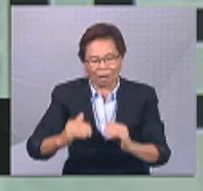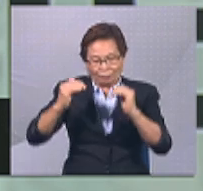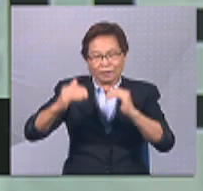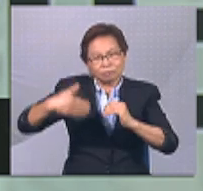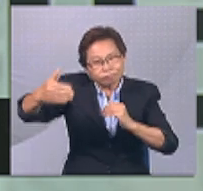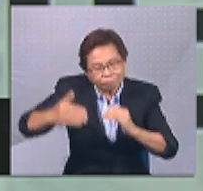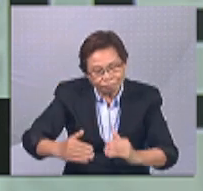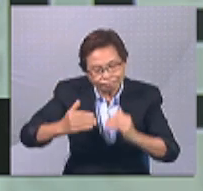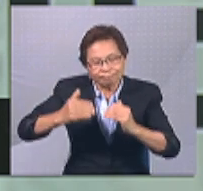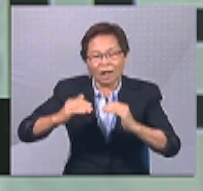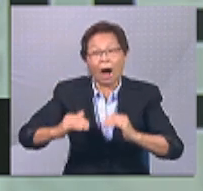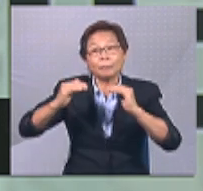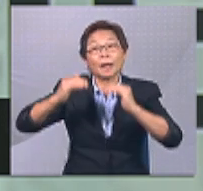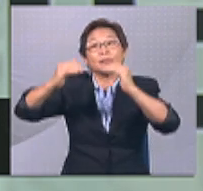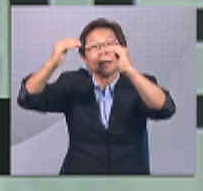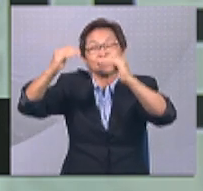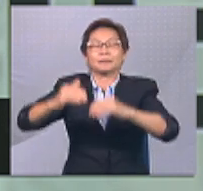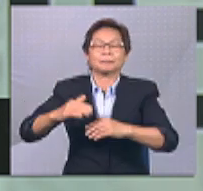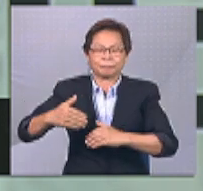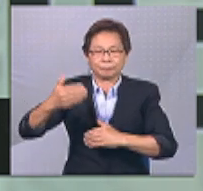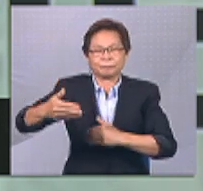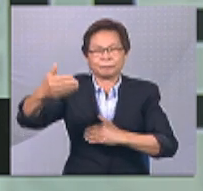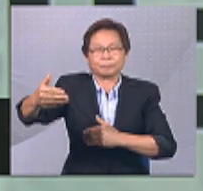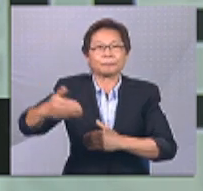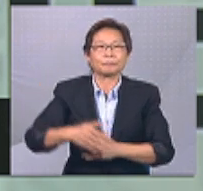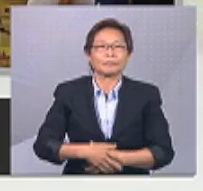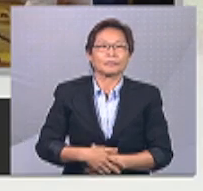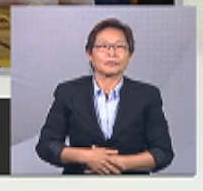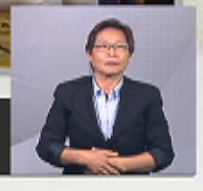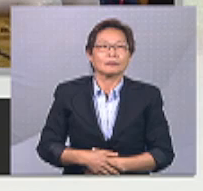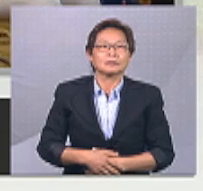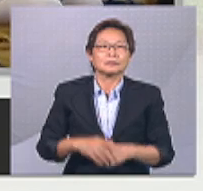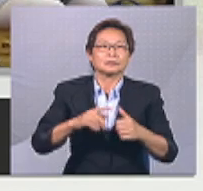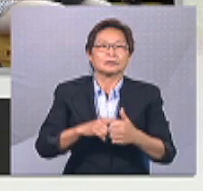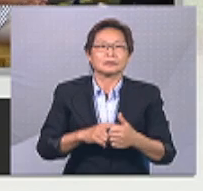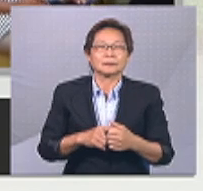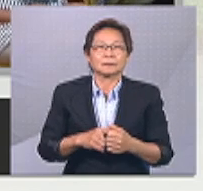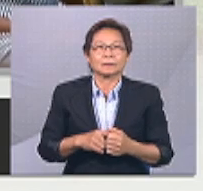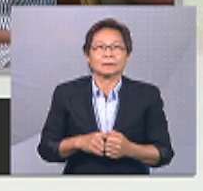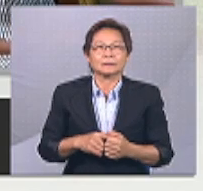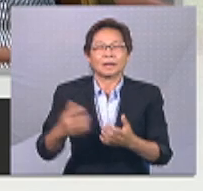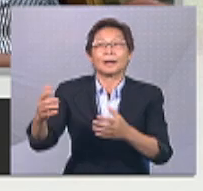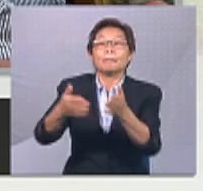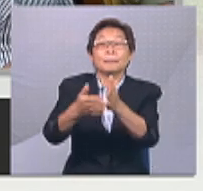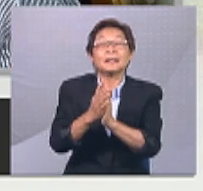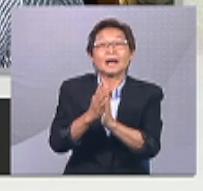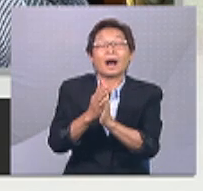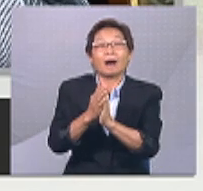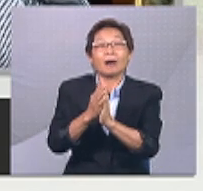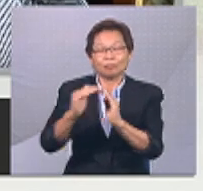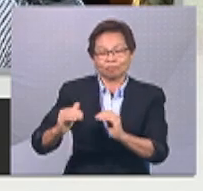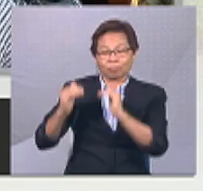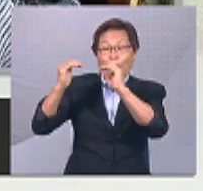Assalamualaikum Datuk. Saya Haris dari Malaysia Kini. Saya ada beberapa soalan. Pertama sekali nak minta sedikit update lah jika ada